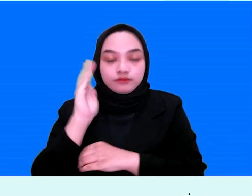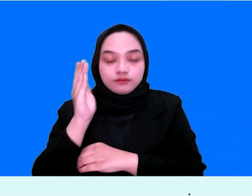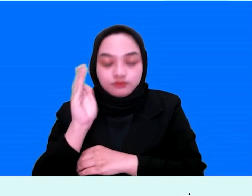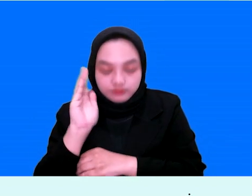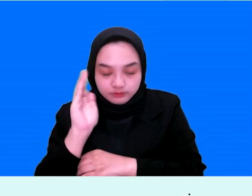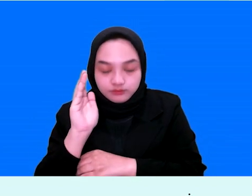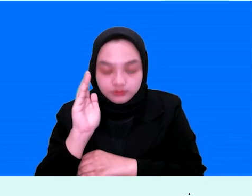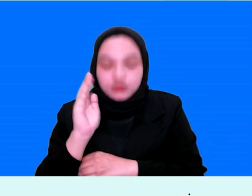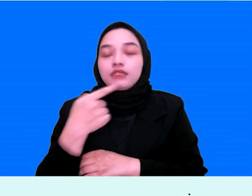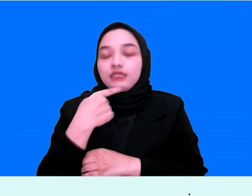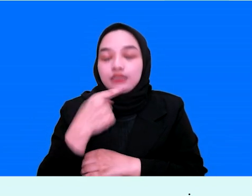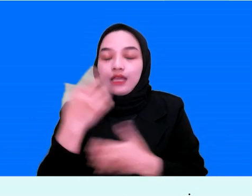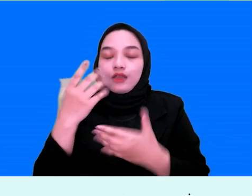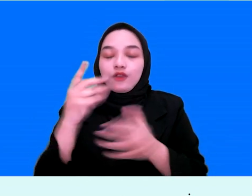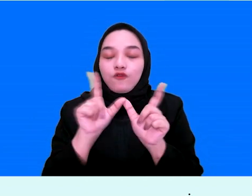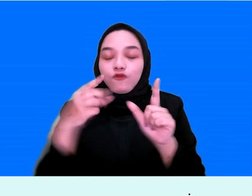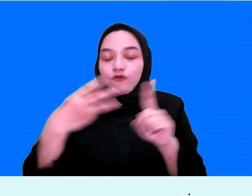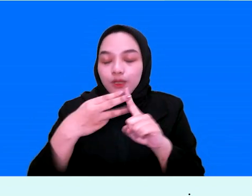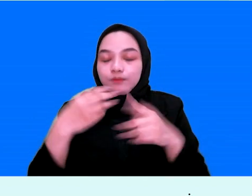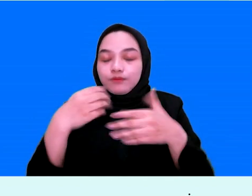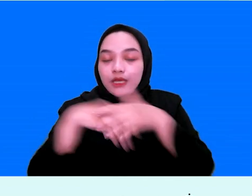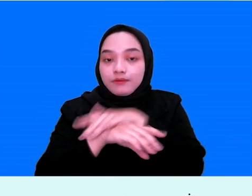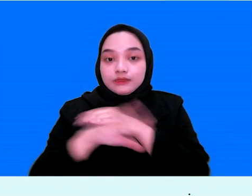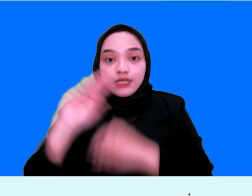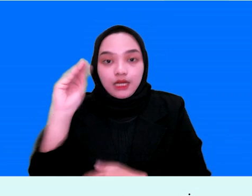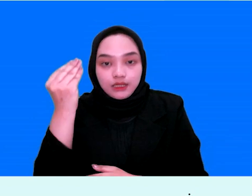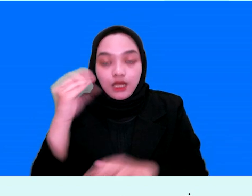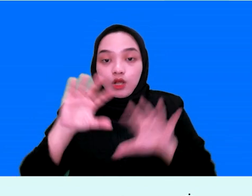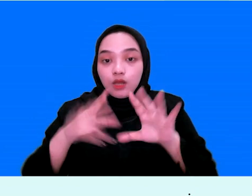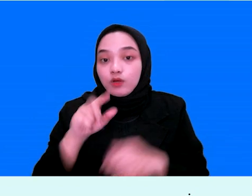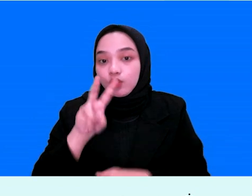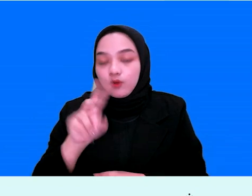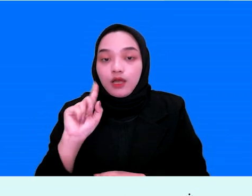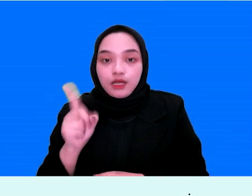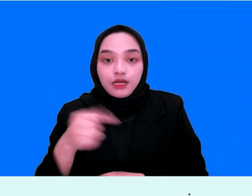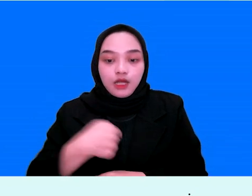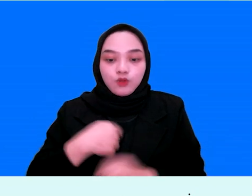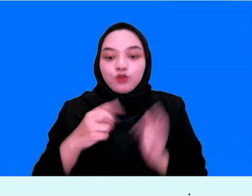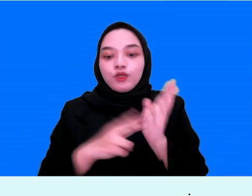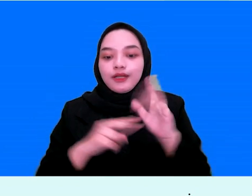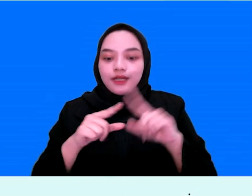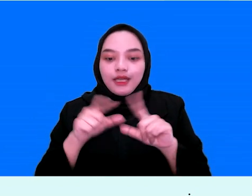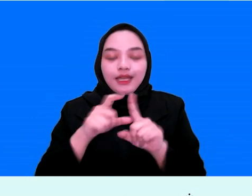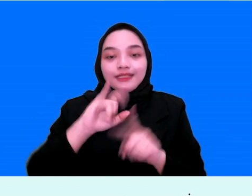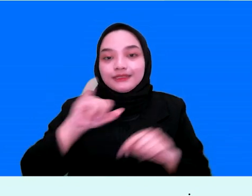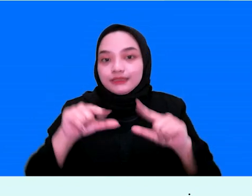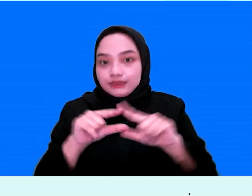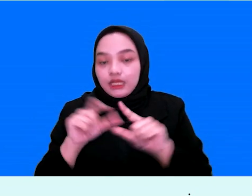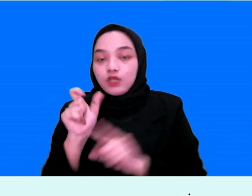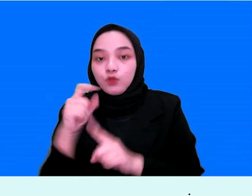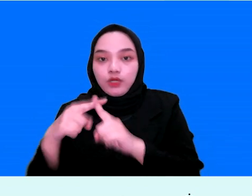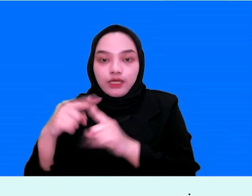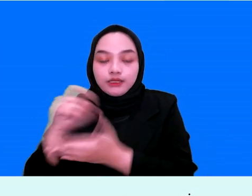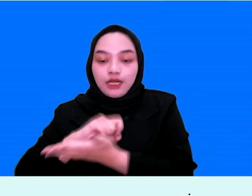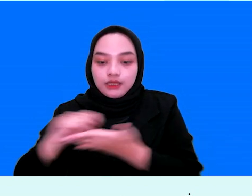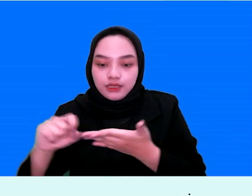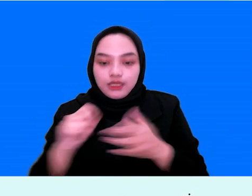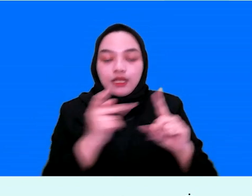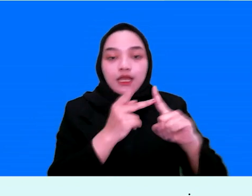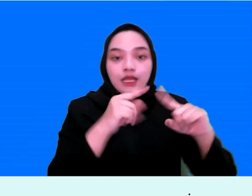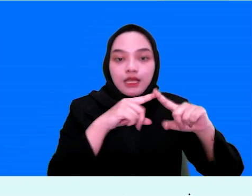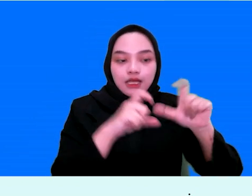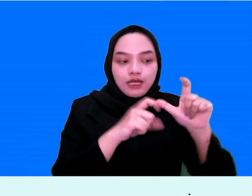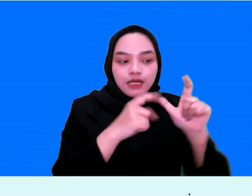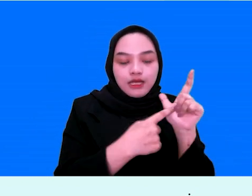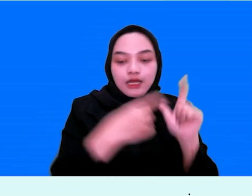audit kami ke website MRT Jakarta. Di kelompok 2 ini ada aku, Nadija dari Pathway UX Writer, Halo, aku